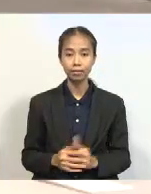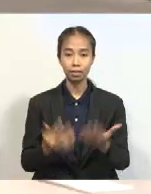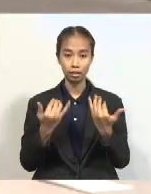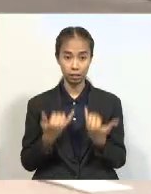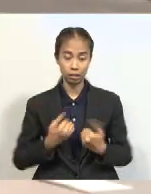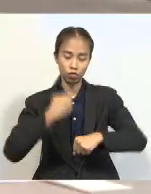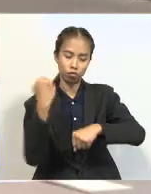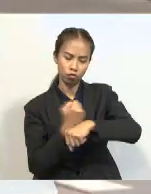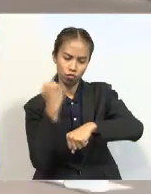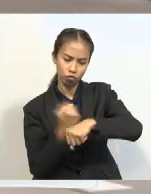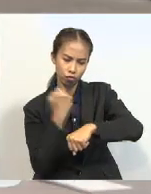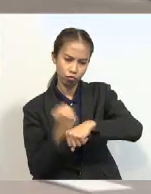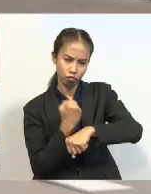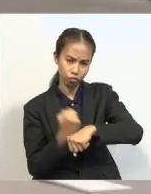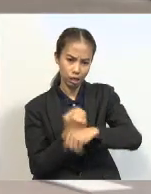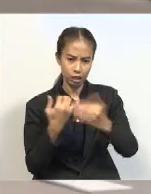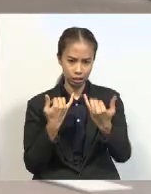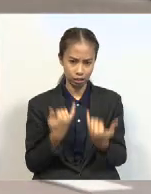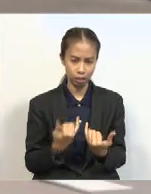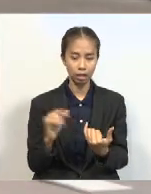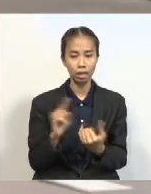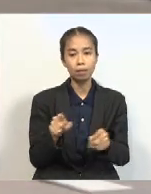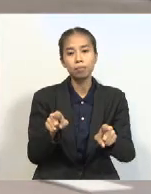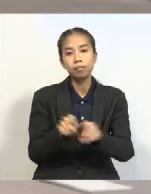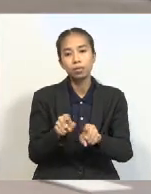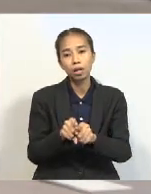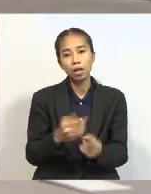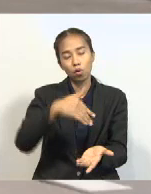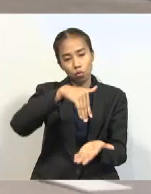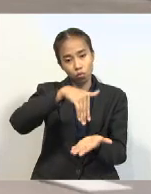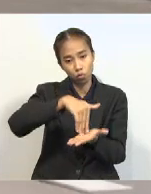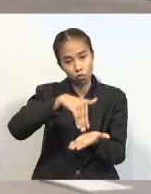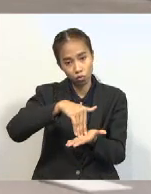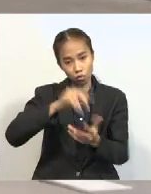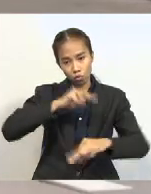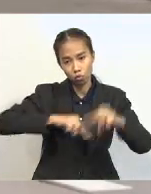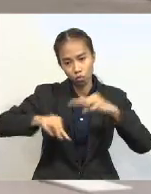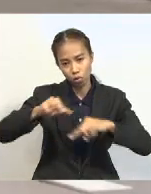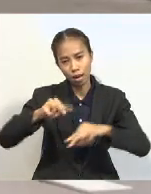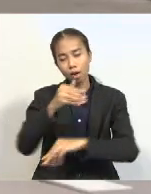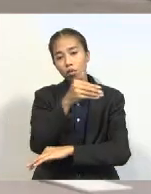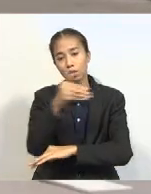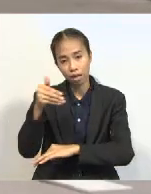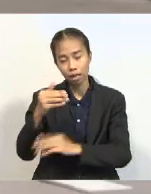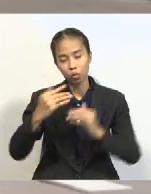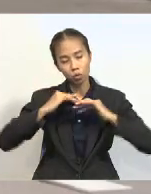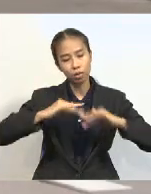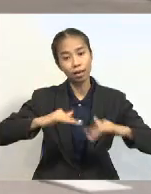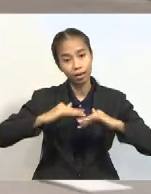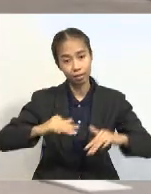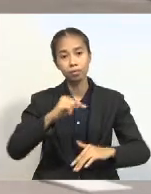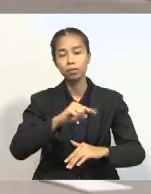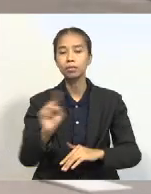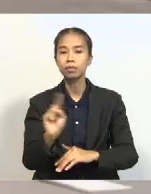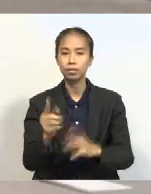ำหรับการฝึกในครั้งนี้นะคะเป็นการเริ่มเปลี่ยนผ่านภารกิจหน้าที่ของศูนย์อำนวยการรักษาผลประโยชน์ของชาติทางทะเลหรือศรชน